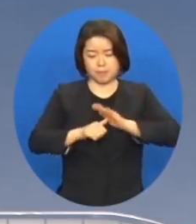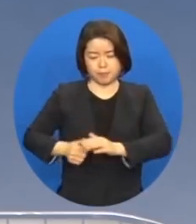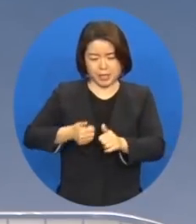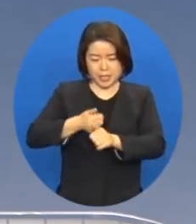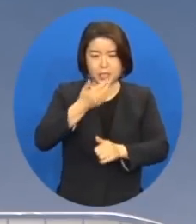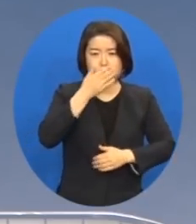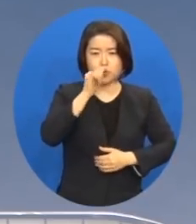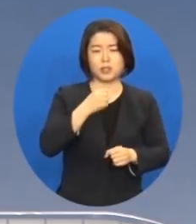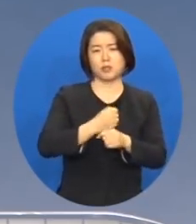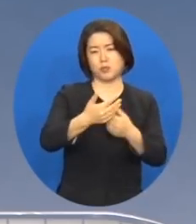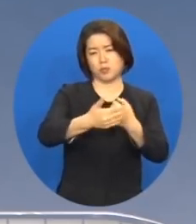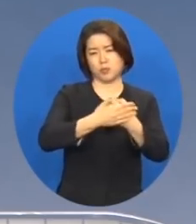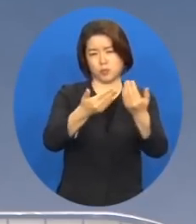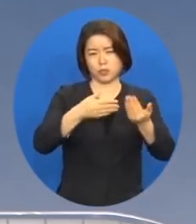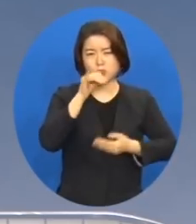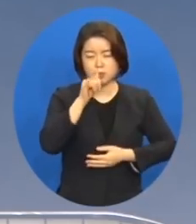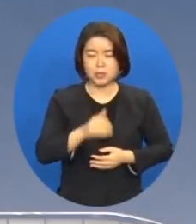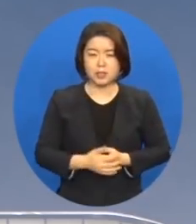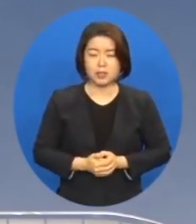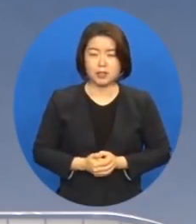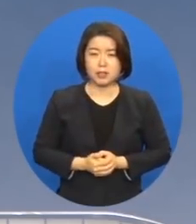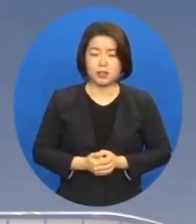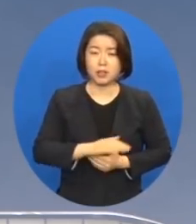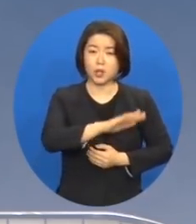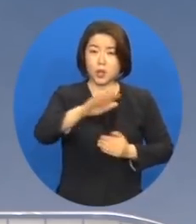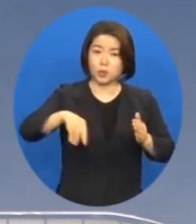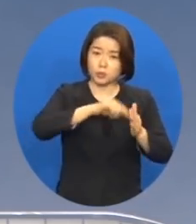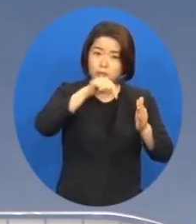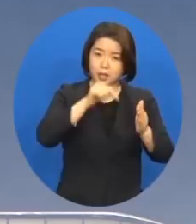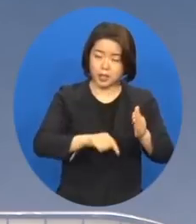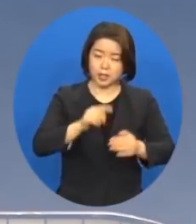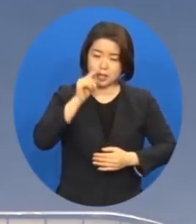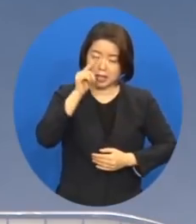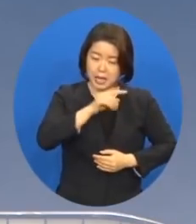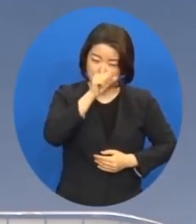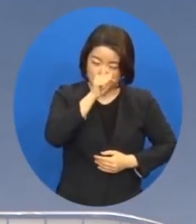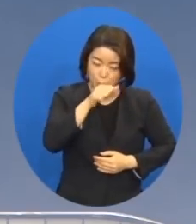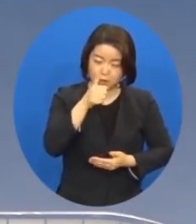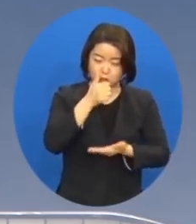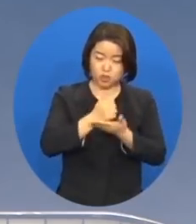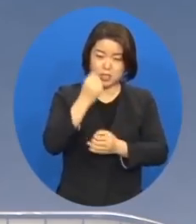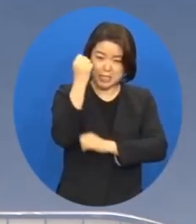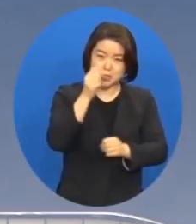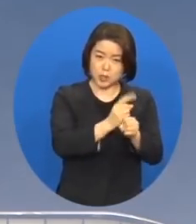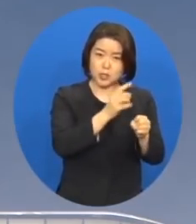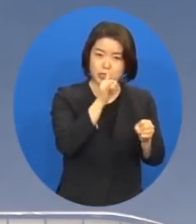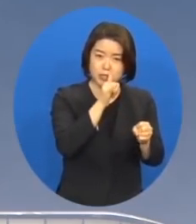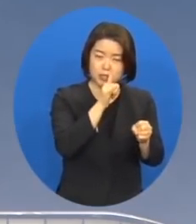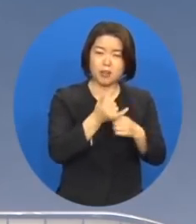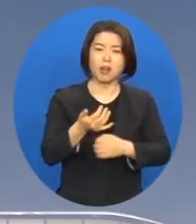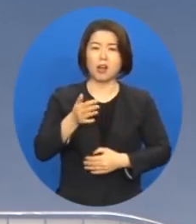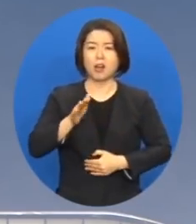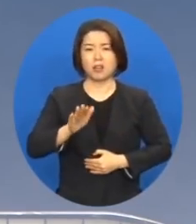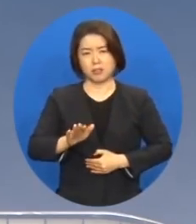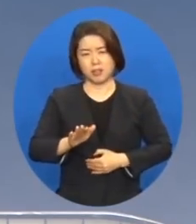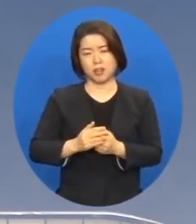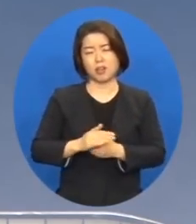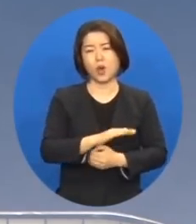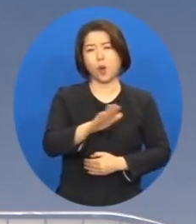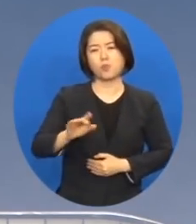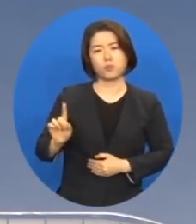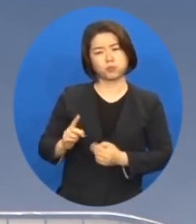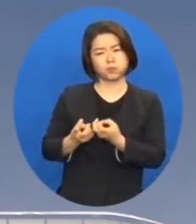있게 해 주십니다. 우리 안에 악을 좋아하는 죄의 본성이 있어요. 그런데 어떻게 우리가